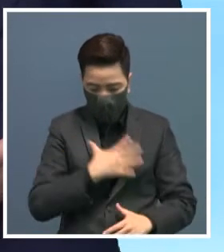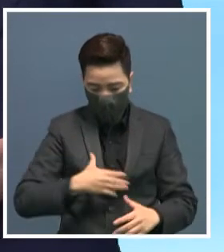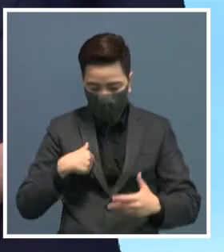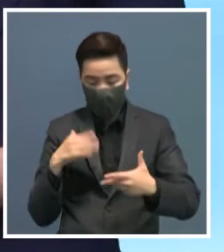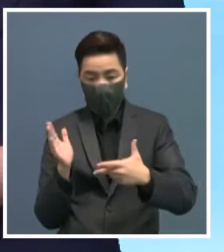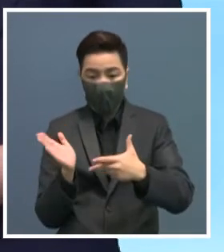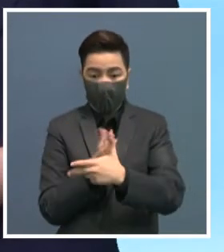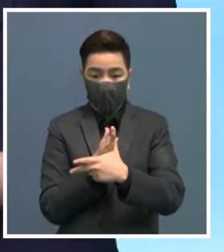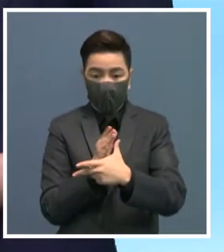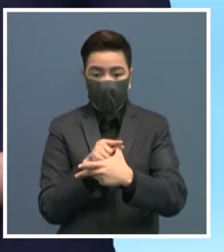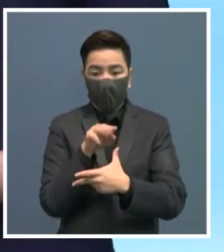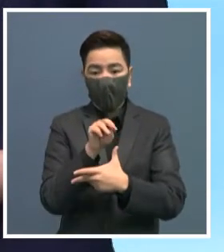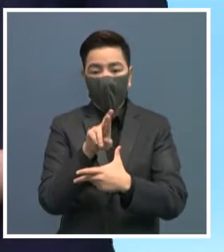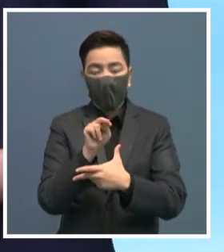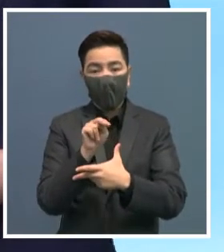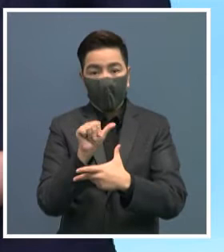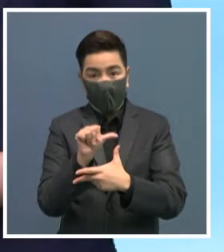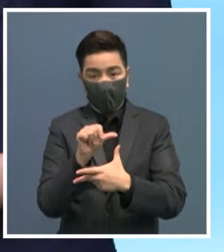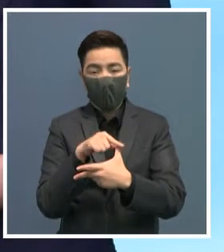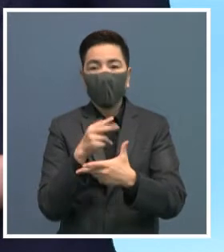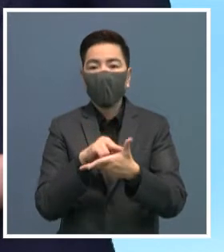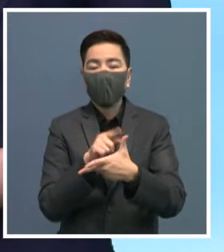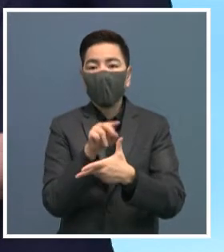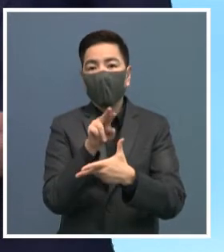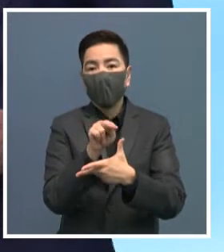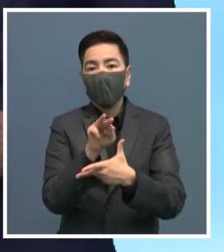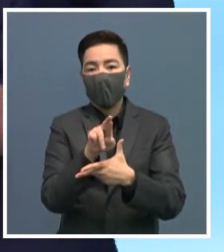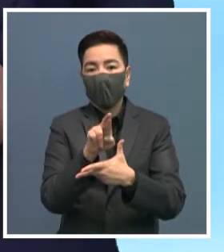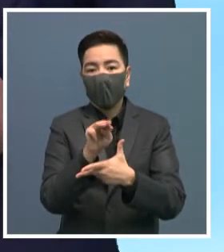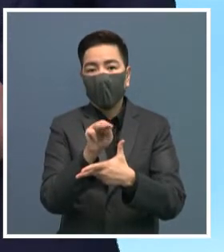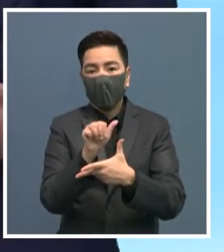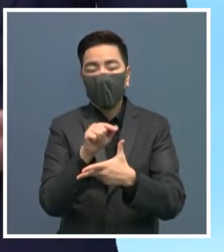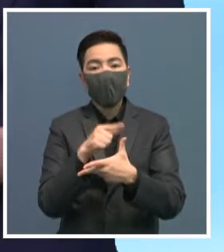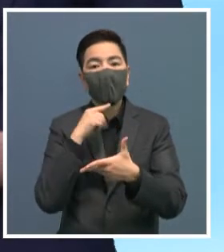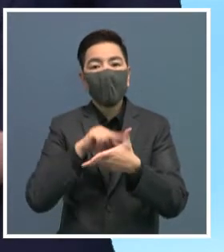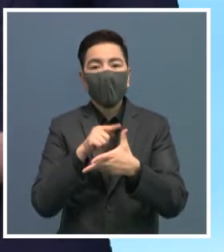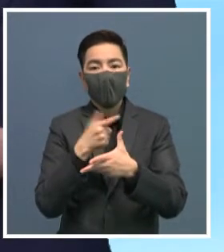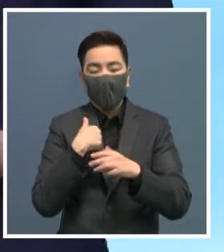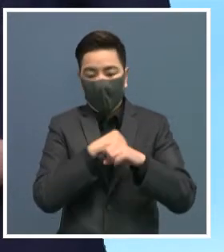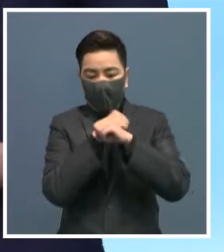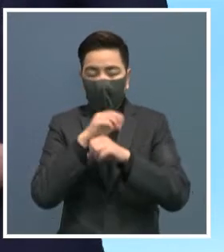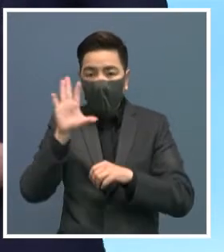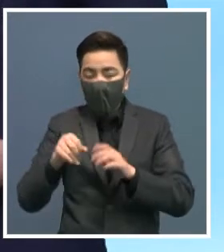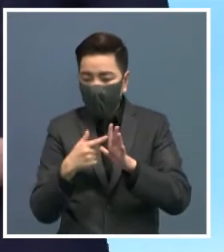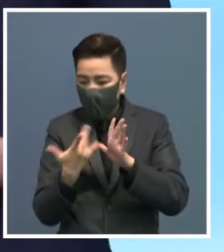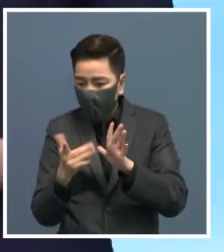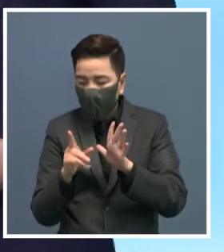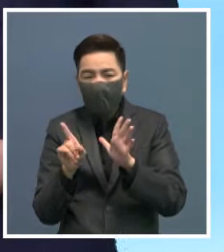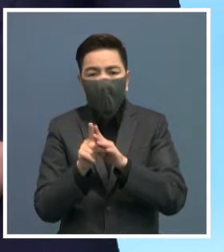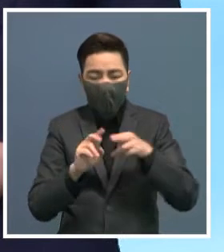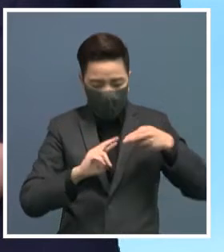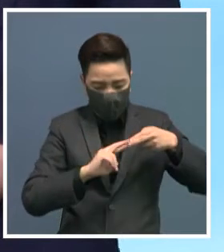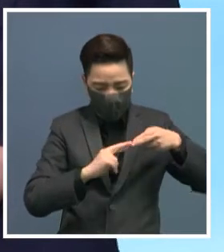ได้เป็นหมดแรกก็คือ EM on naนะคะสำหรับเอ็นอาร์เอ็นเอเนี่ยก็คือการสร้างภูมิคุ้มกันโดยสังเคราะห์ตัว